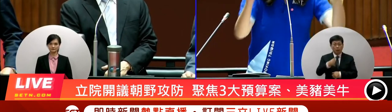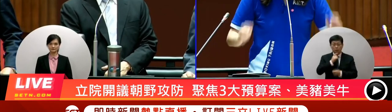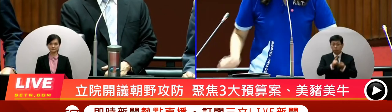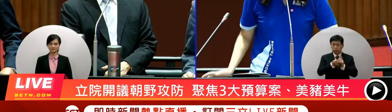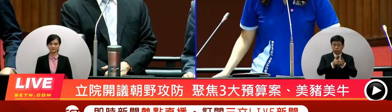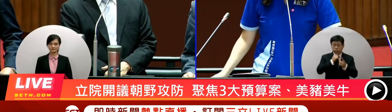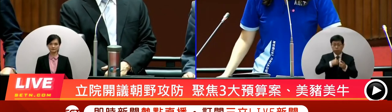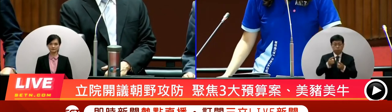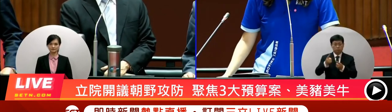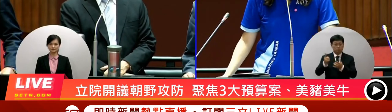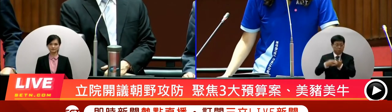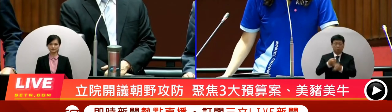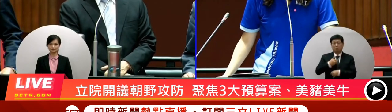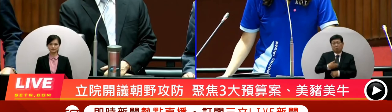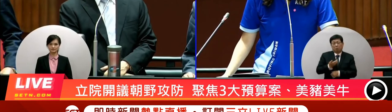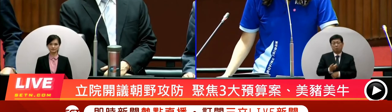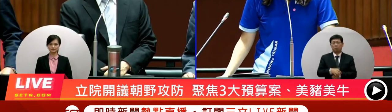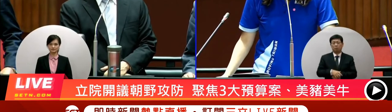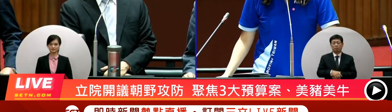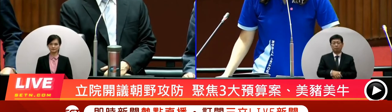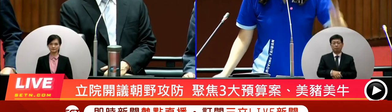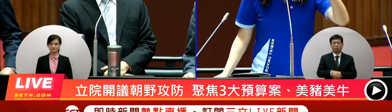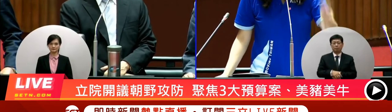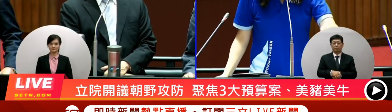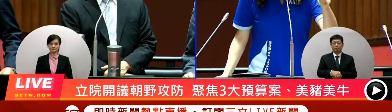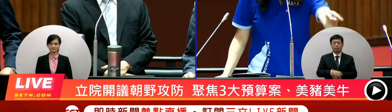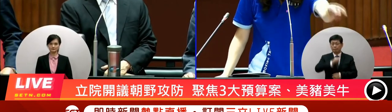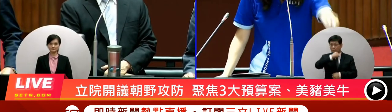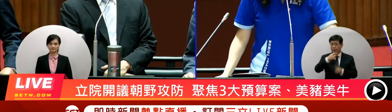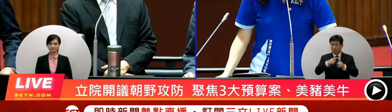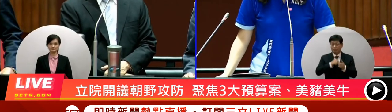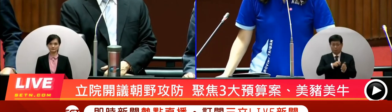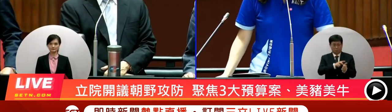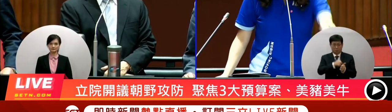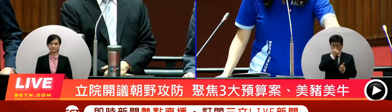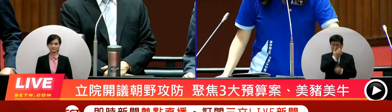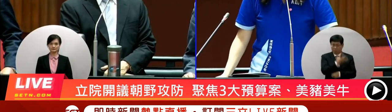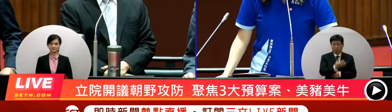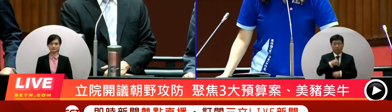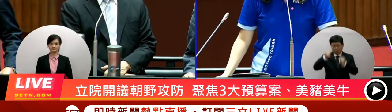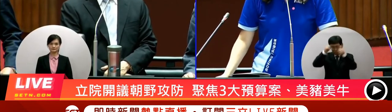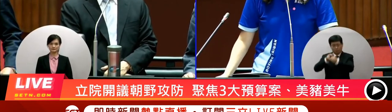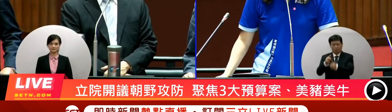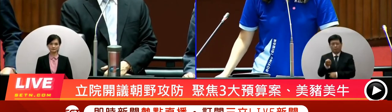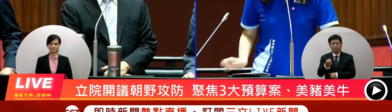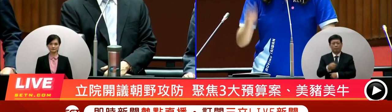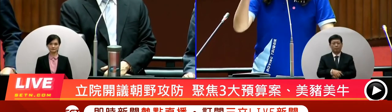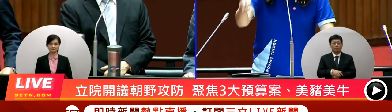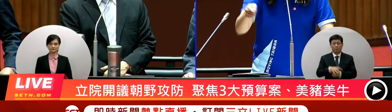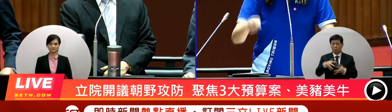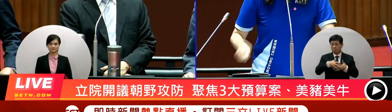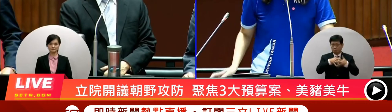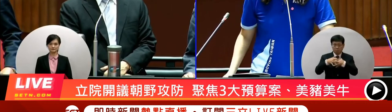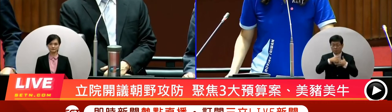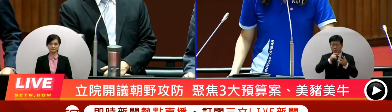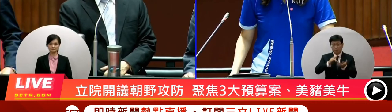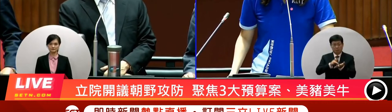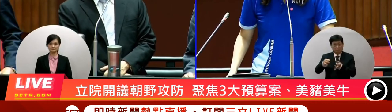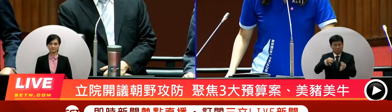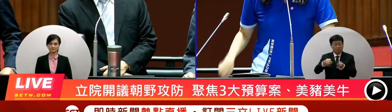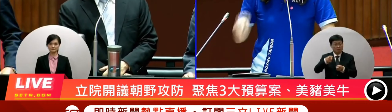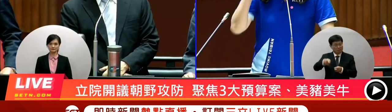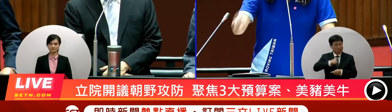漏掉，假装不知道？因为台湾人吃低嘴啦，吃牛少啦。美国的药商莱克